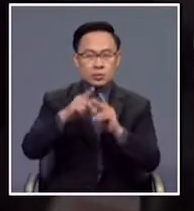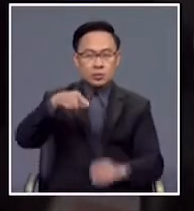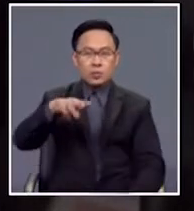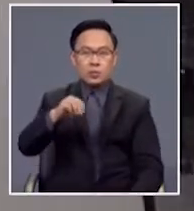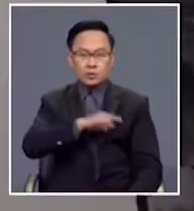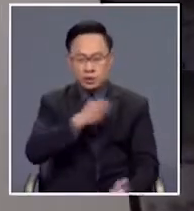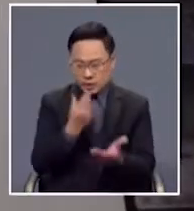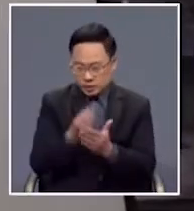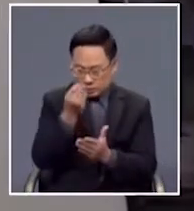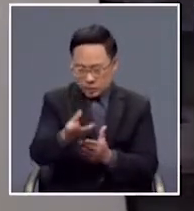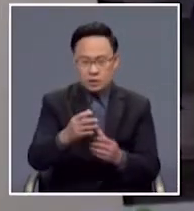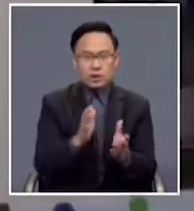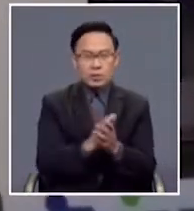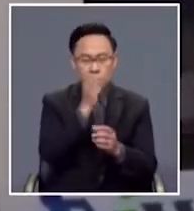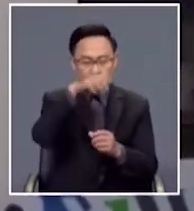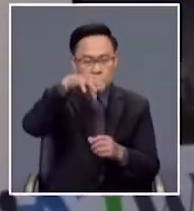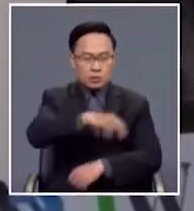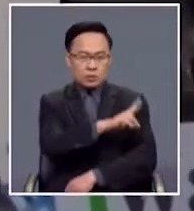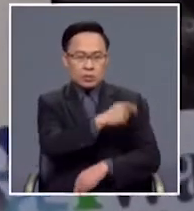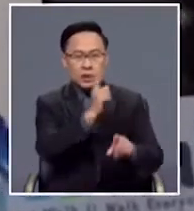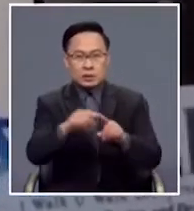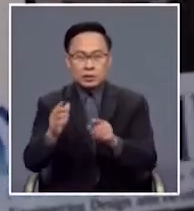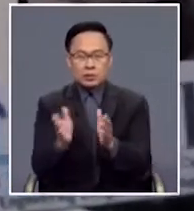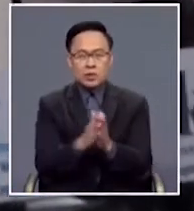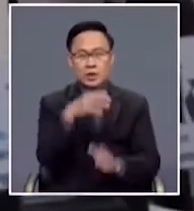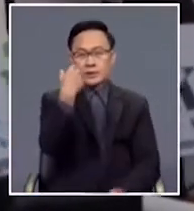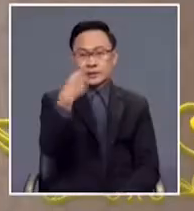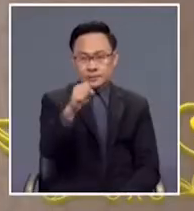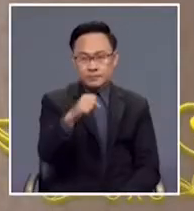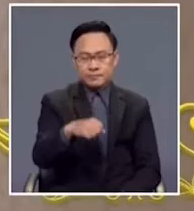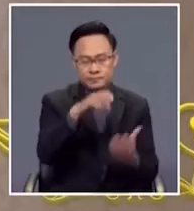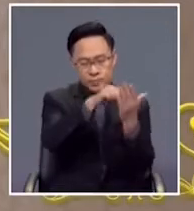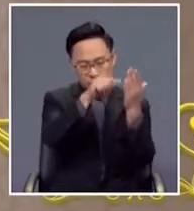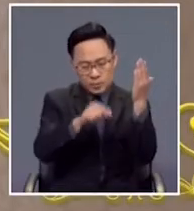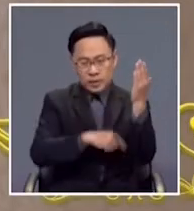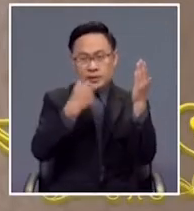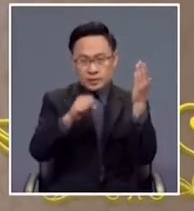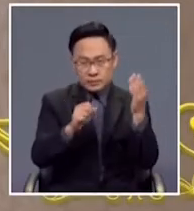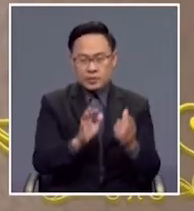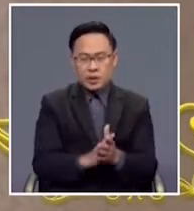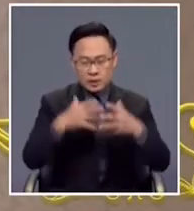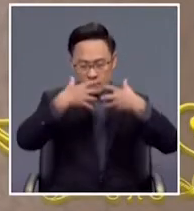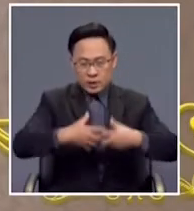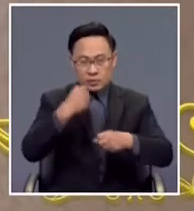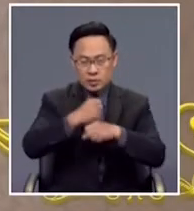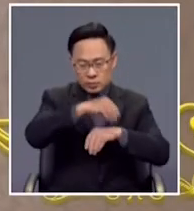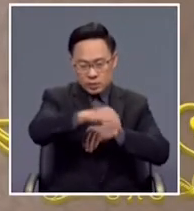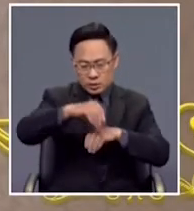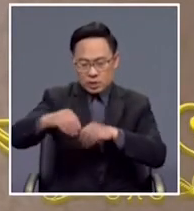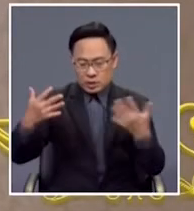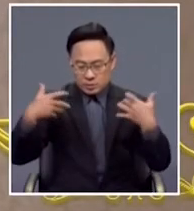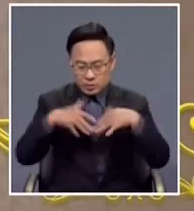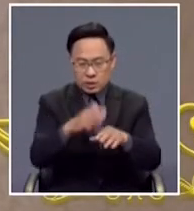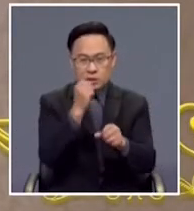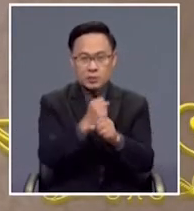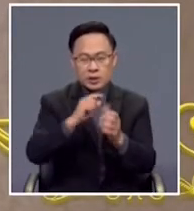ของมนุษย์ไปใช้ในโรงพยาบาลต่างๆ10เครื่องแล้วนะครับในด้านการผลิตเราต้องเร่งสร้างเครือข่ายการเชื่อมโยงกัน